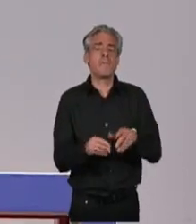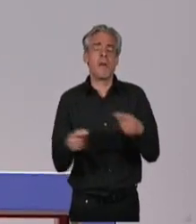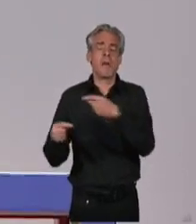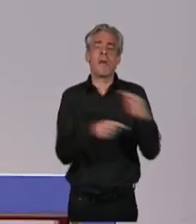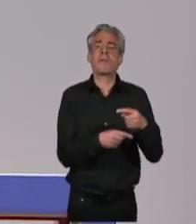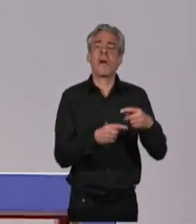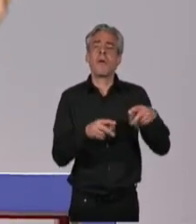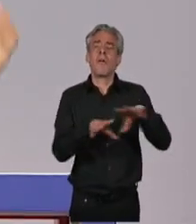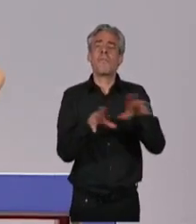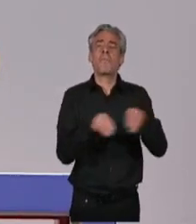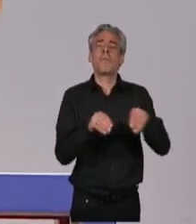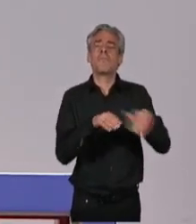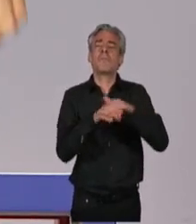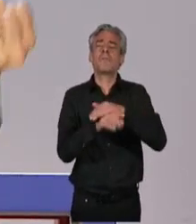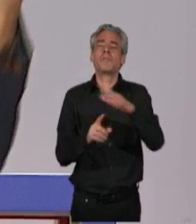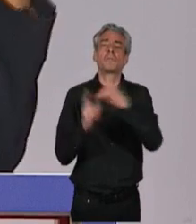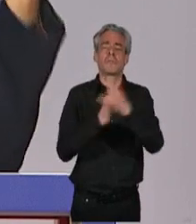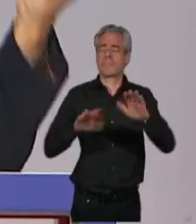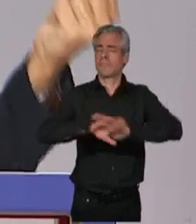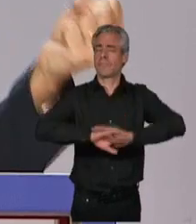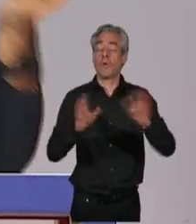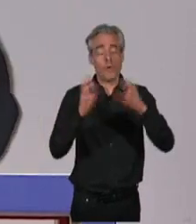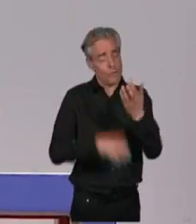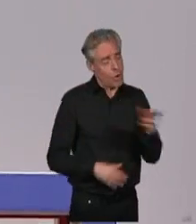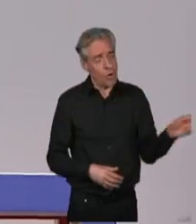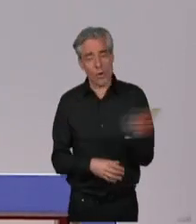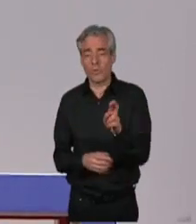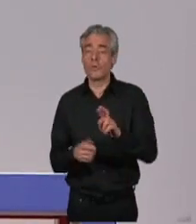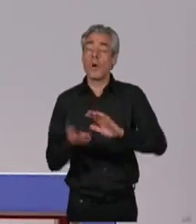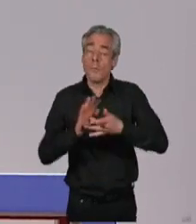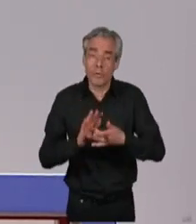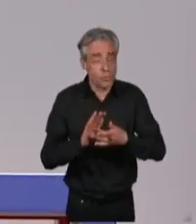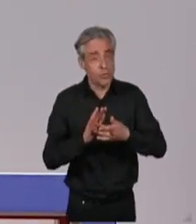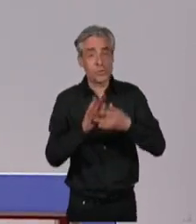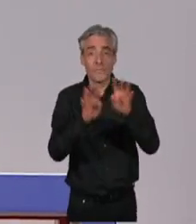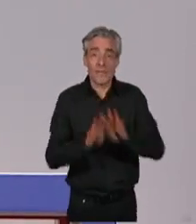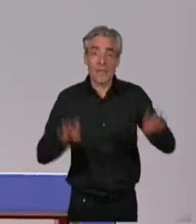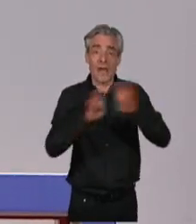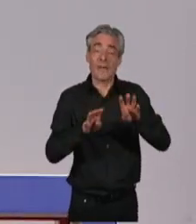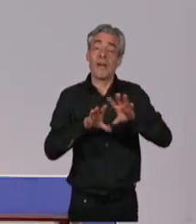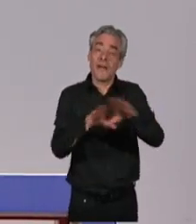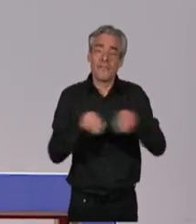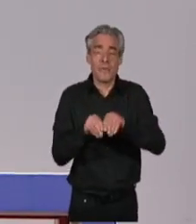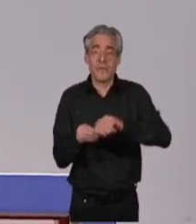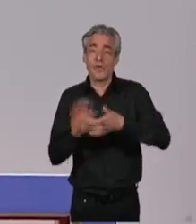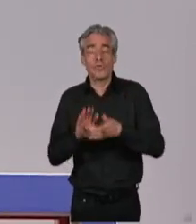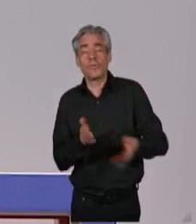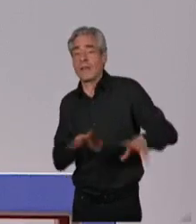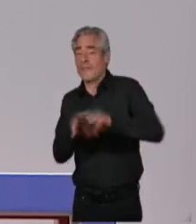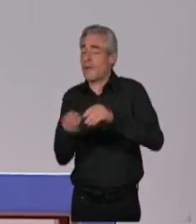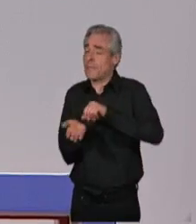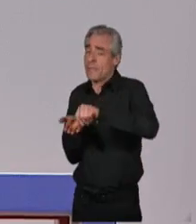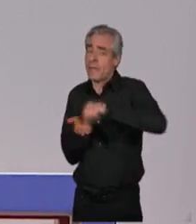politique sociale. Nous rétablirons l'universalité des allocations familiales.